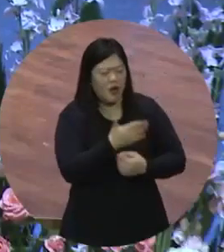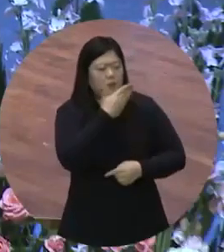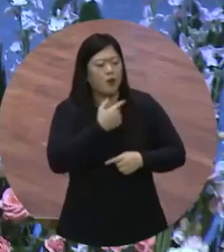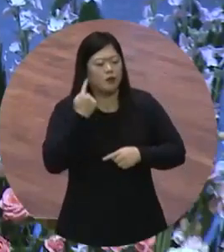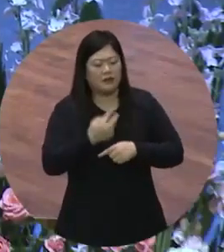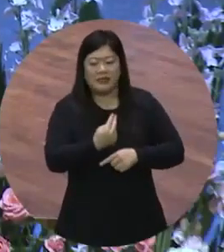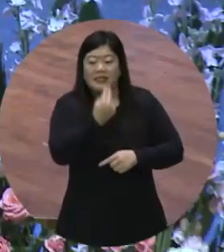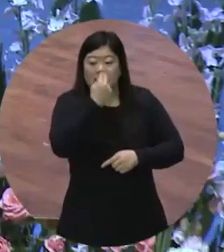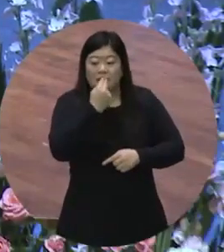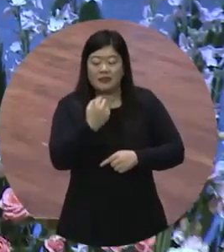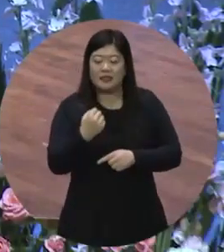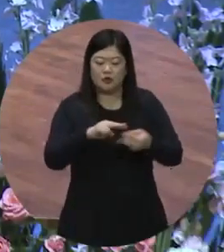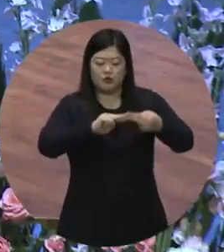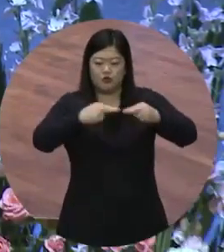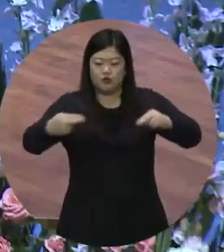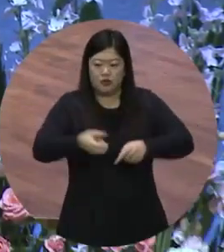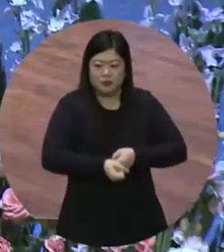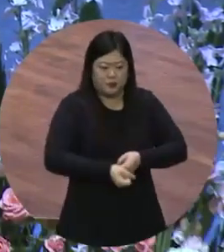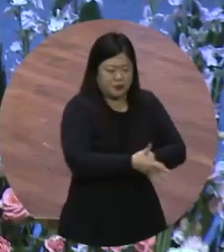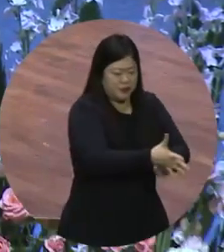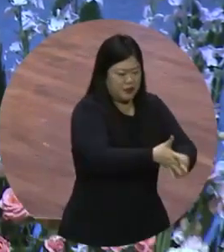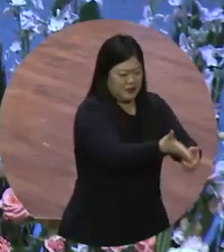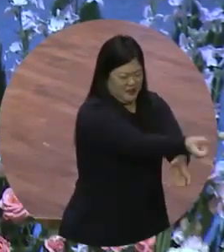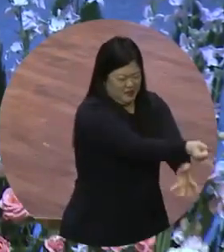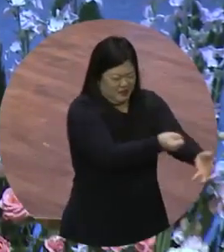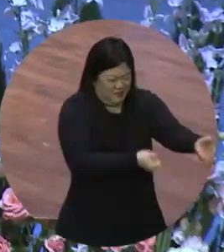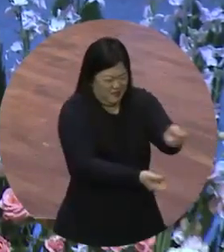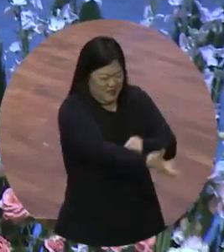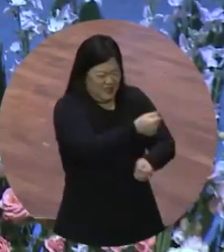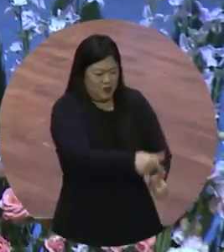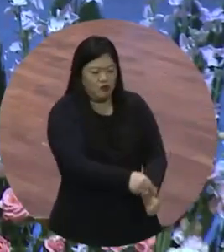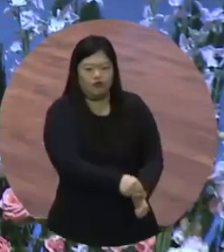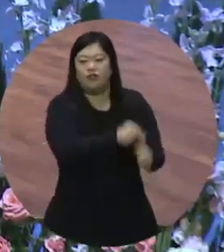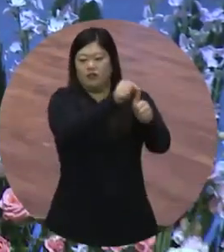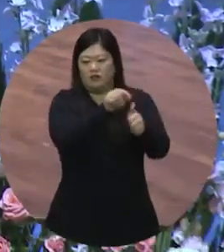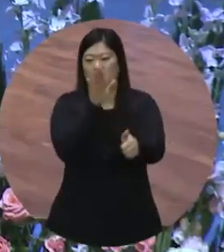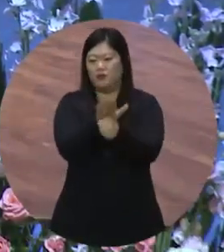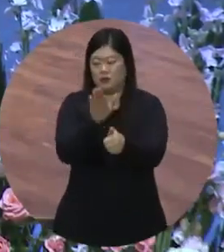도전하면서 멋진 선교 작품 만드시기를 제물로 축복합니다.